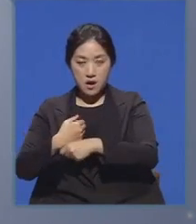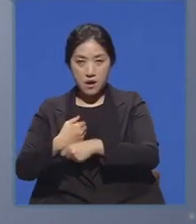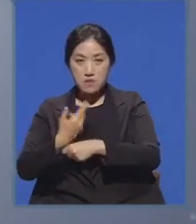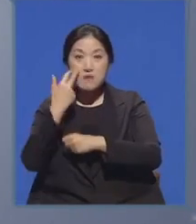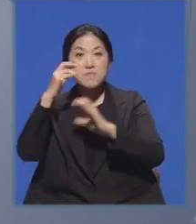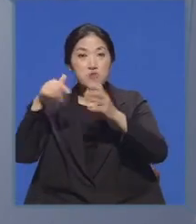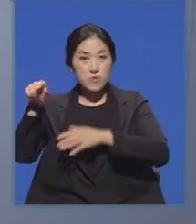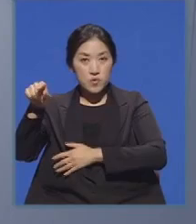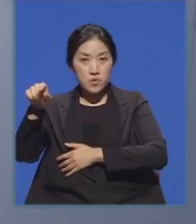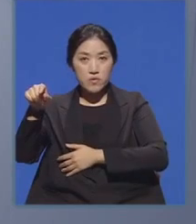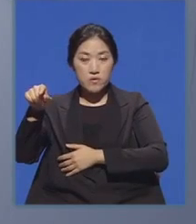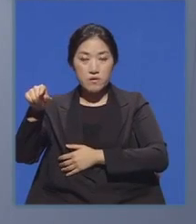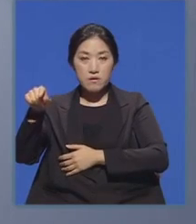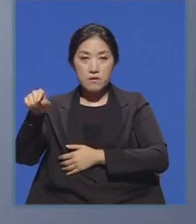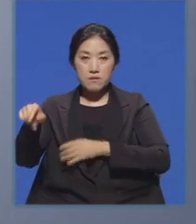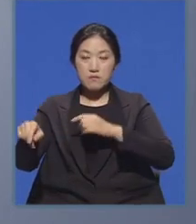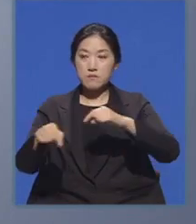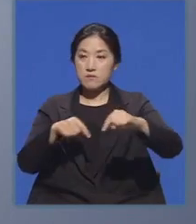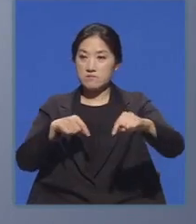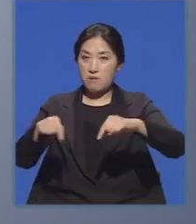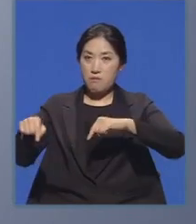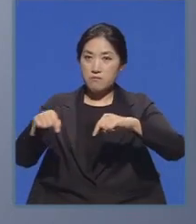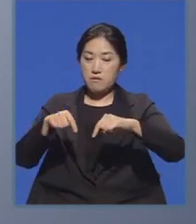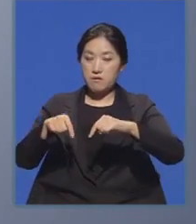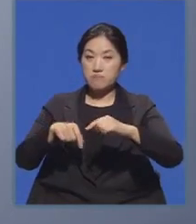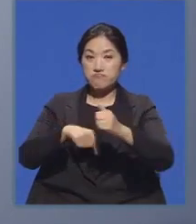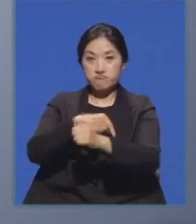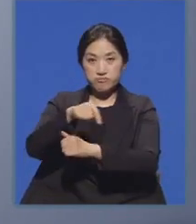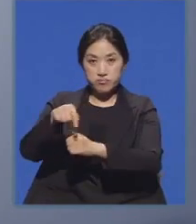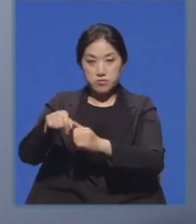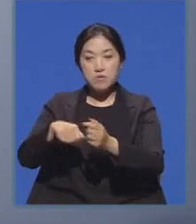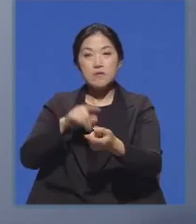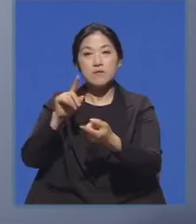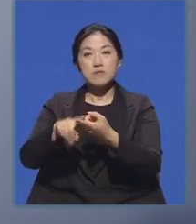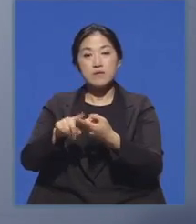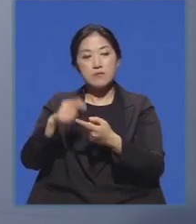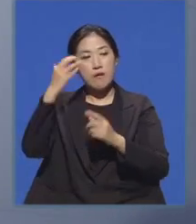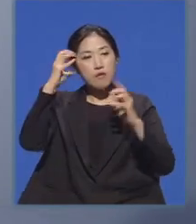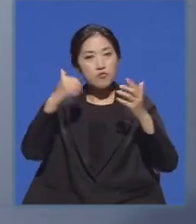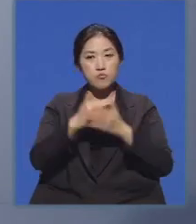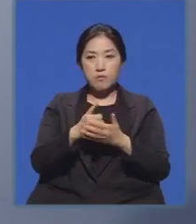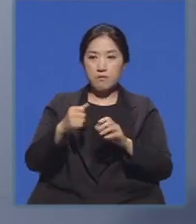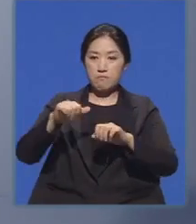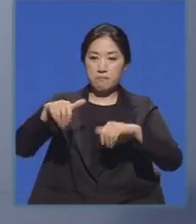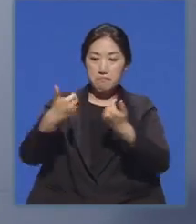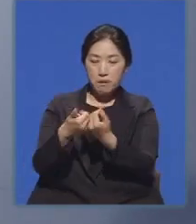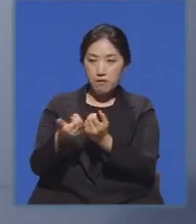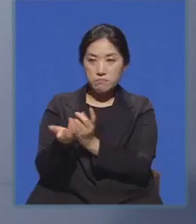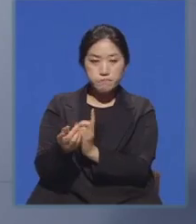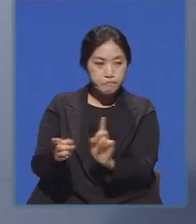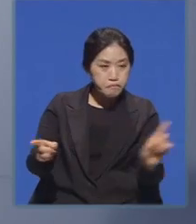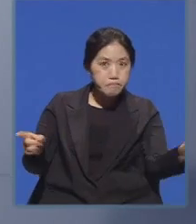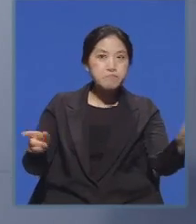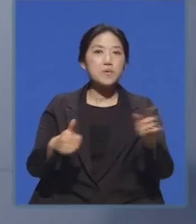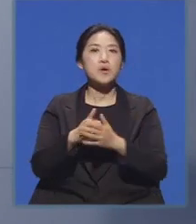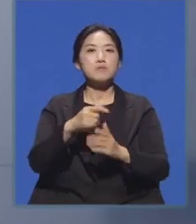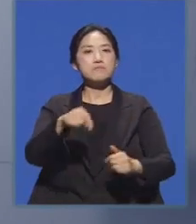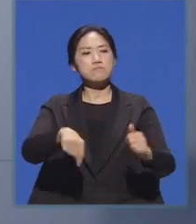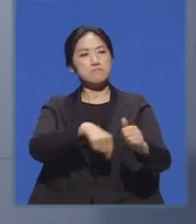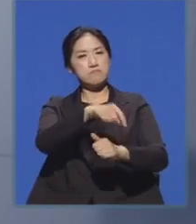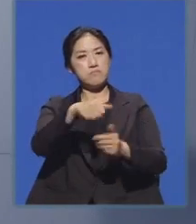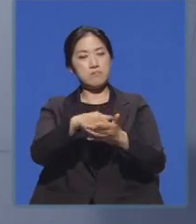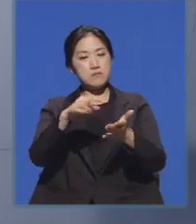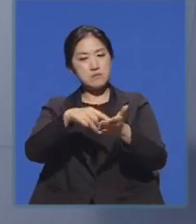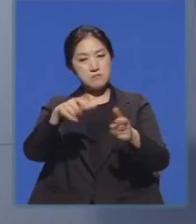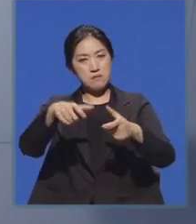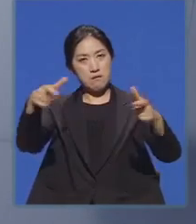해서 또 정책을 펴려고 하고 있는데 여기에 대해서 우리나라만 지금 정반대로 가는 현상이 아닙니까?